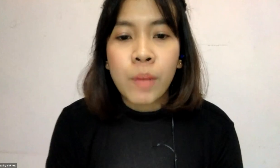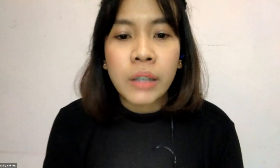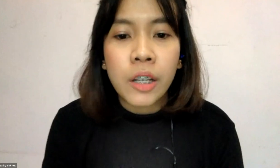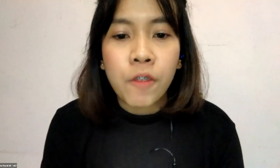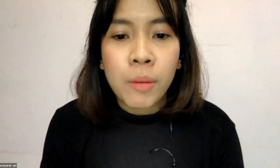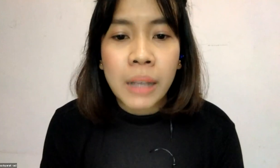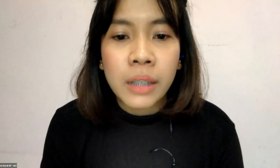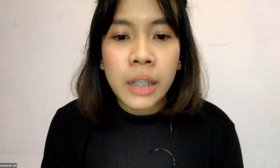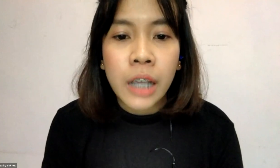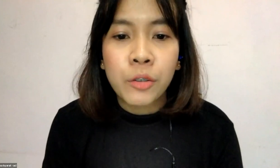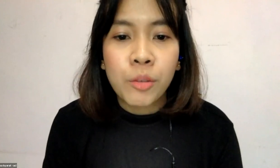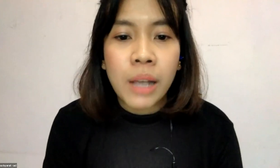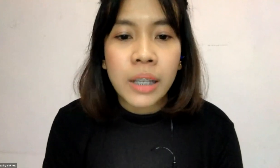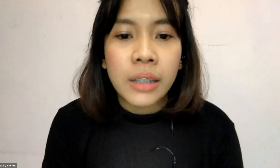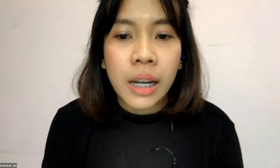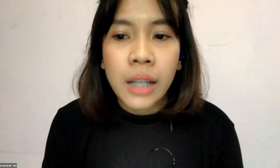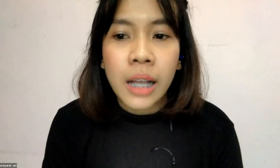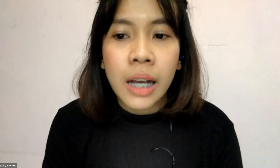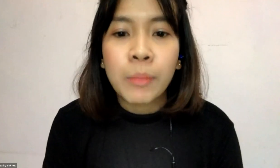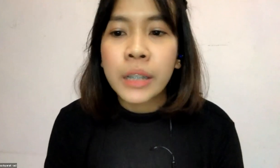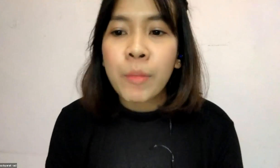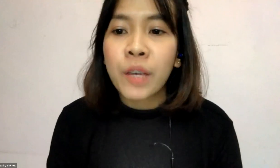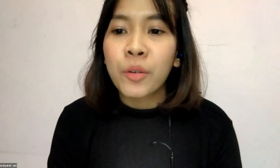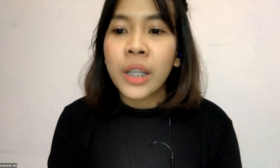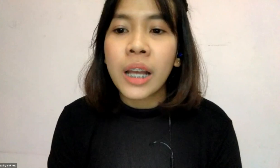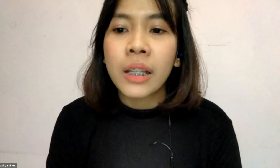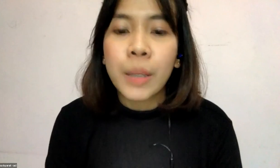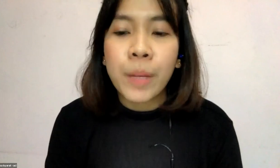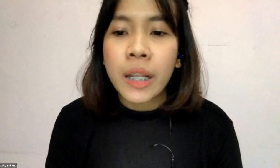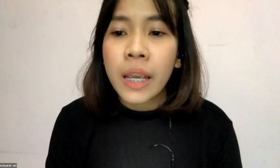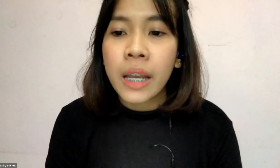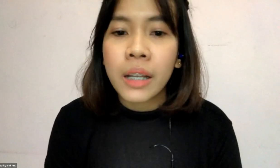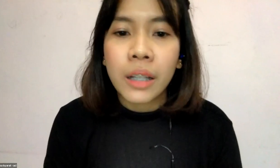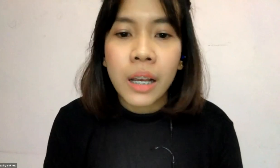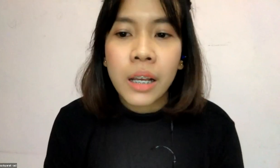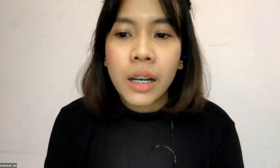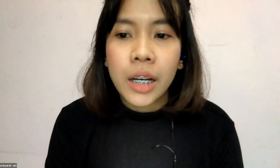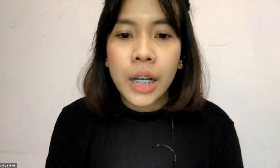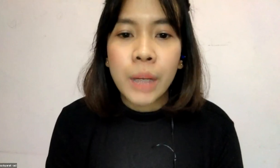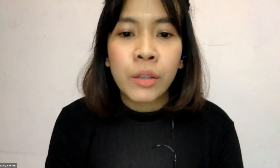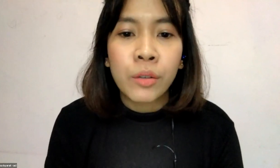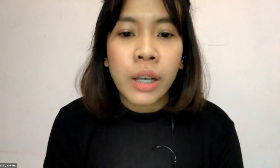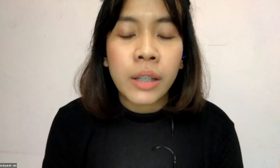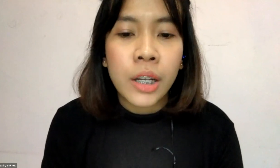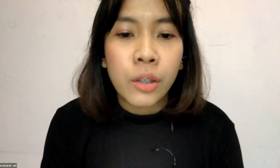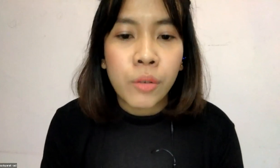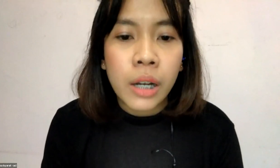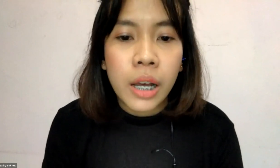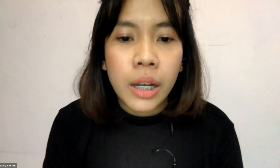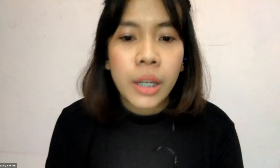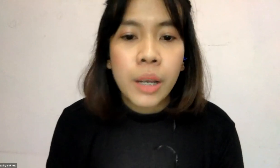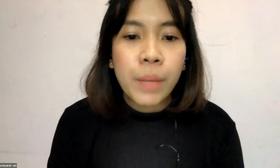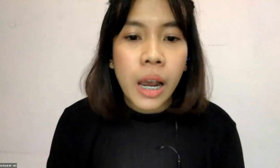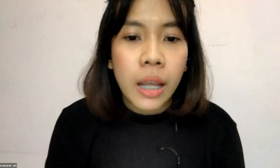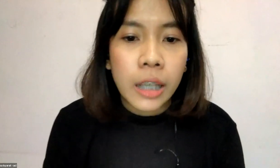informasi-informasi terkait bahasa isyarat agar bisa mengikuti nanti penilaian yang telah dibentuk yang telah ditentukan